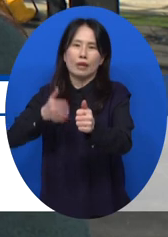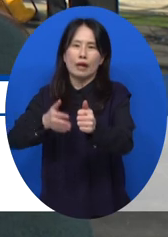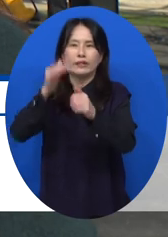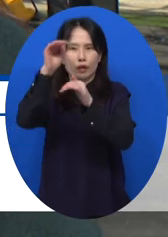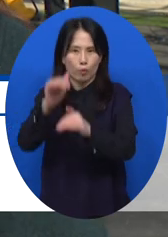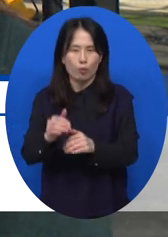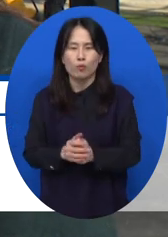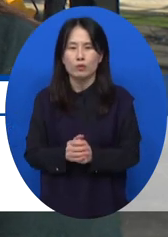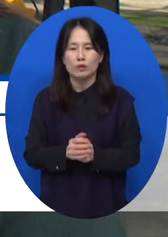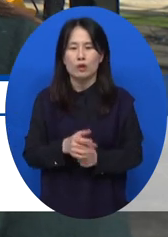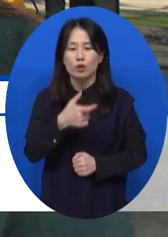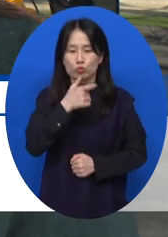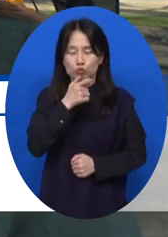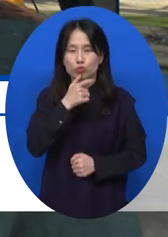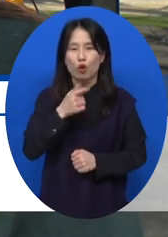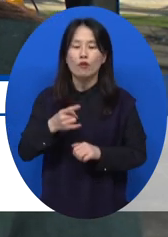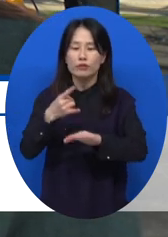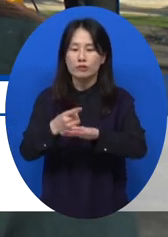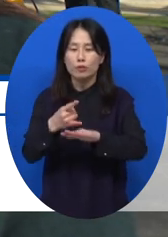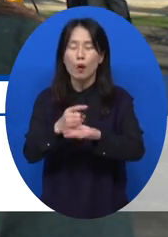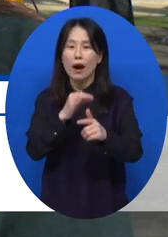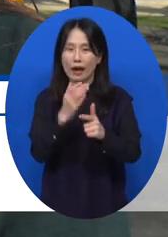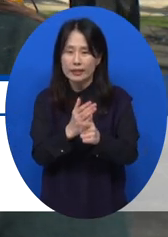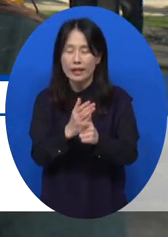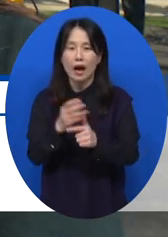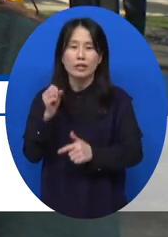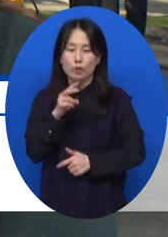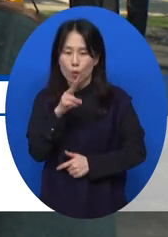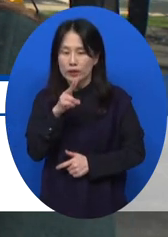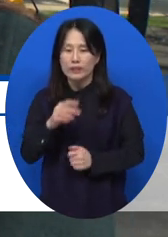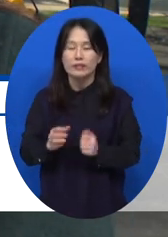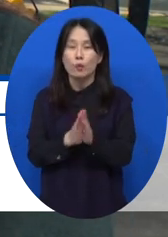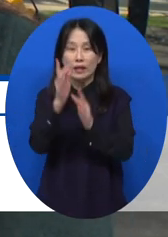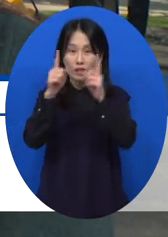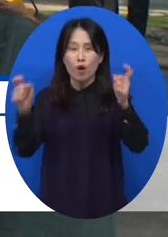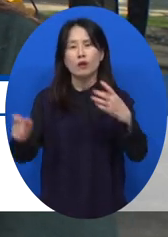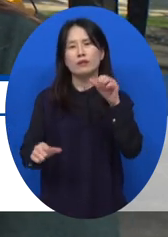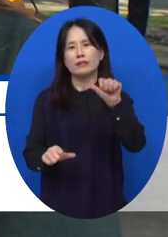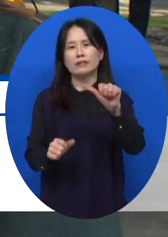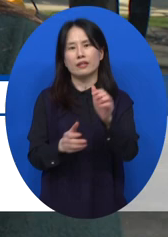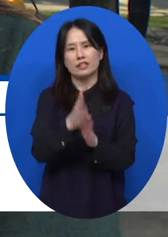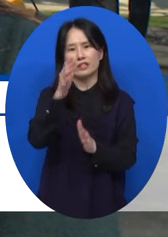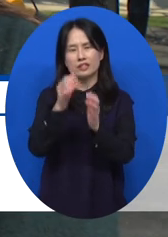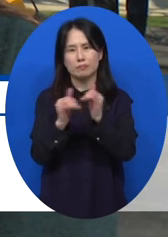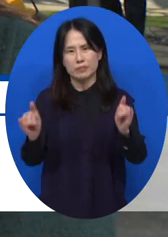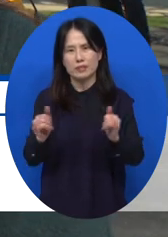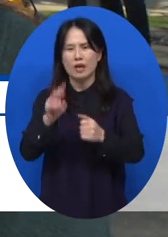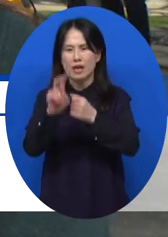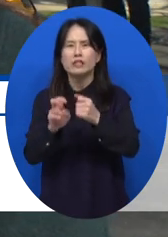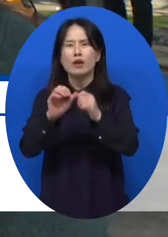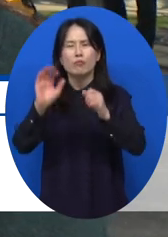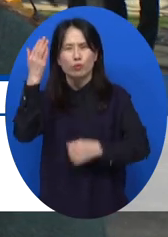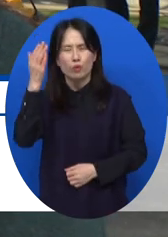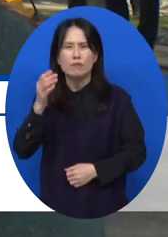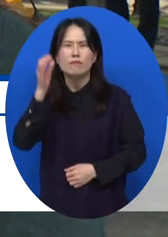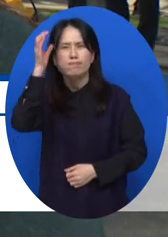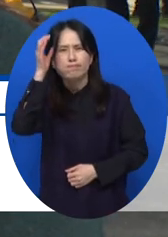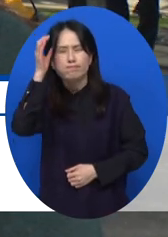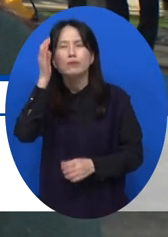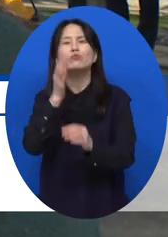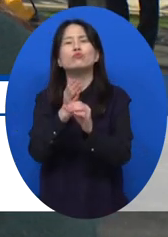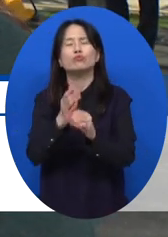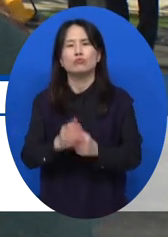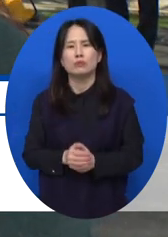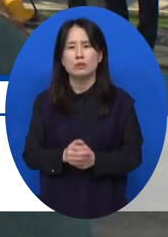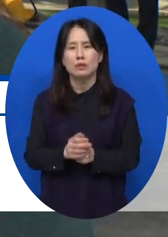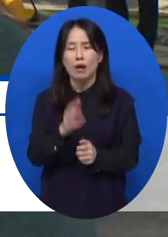화성시, 수원시, 의왕시, 안양시, 용인시, 5개시 시민의 20년 된 염원입니다. 기재부의